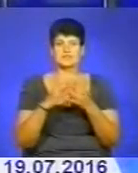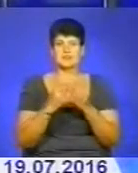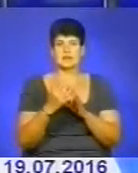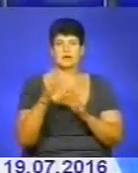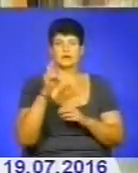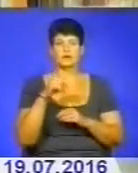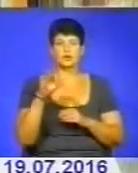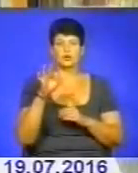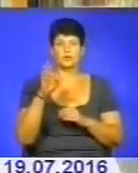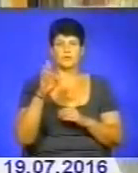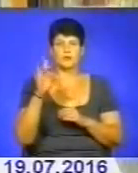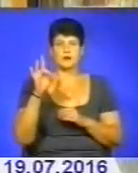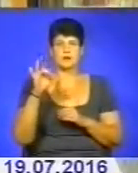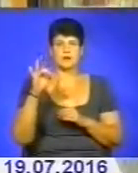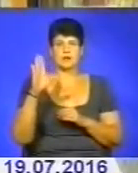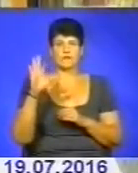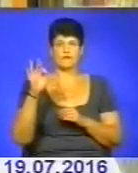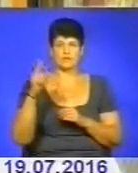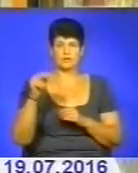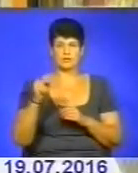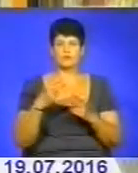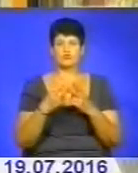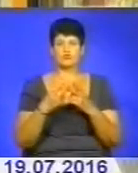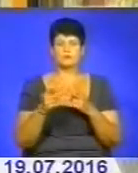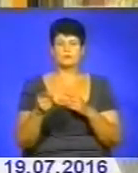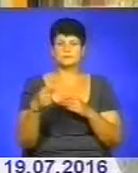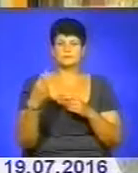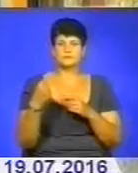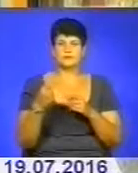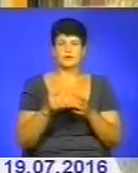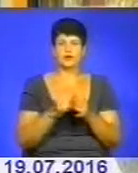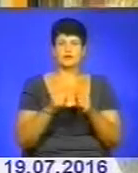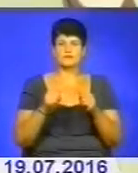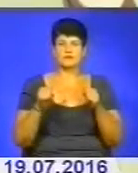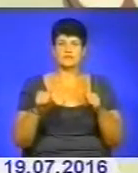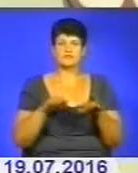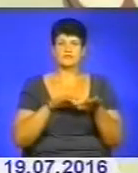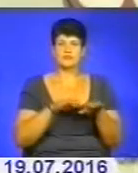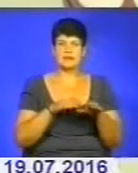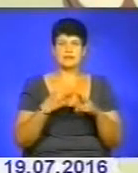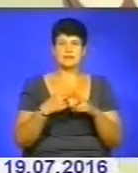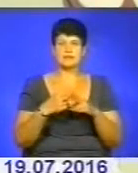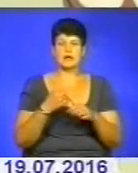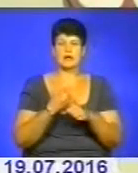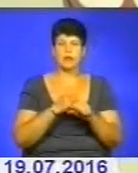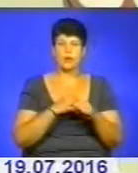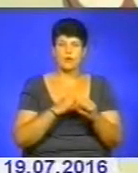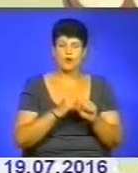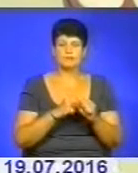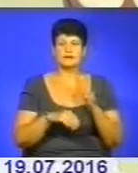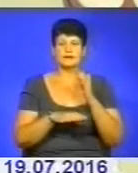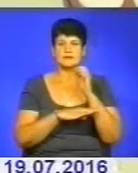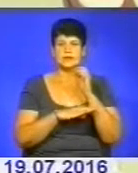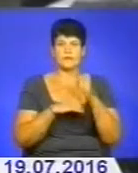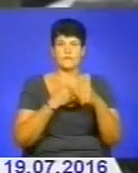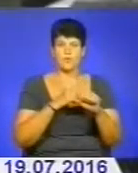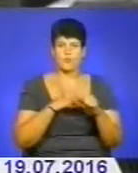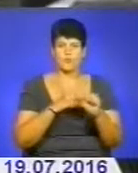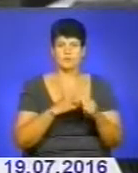Добриводи. У тюрмах Тернопільщини розвинуте швейне, металообробне, будівельне та деревообробне